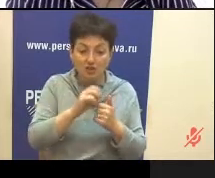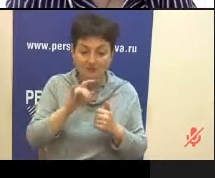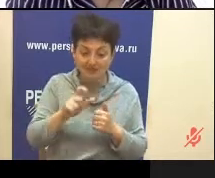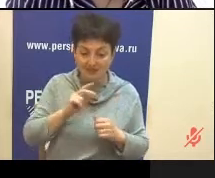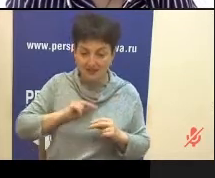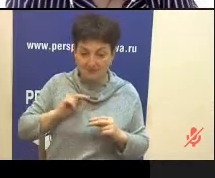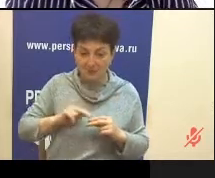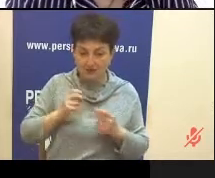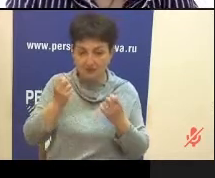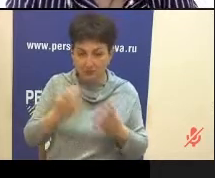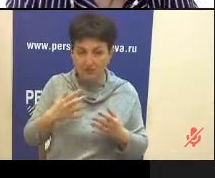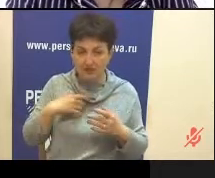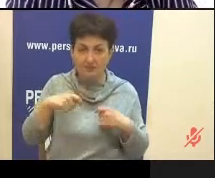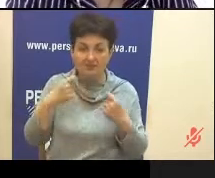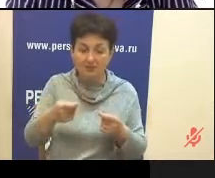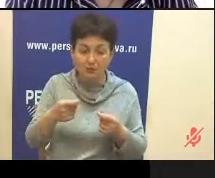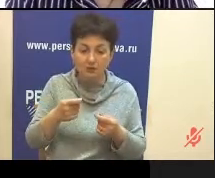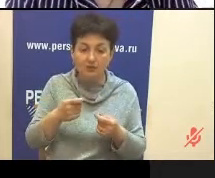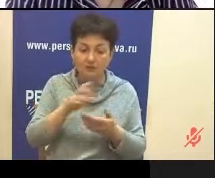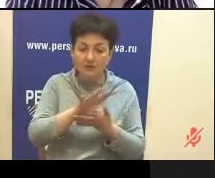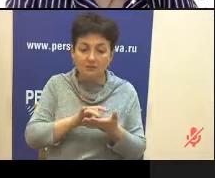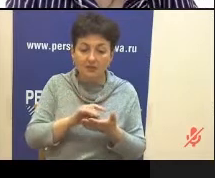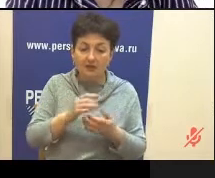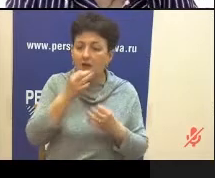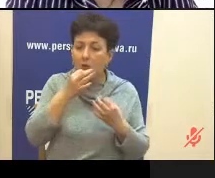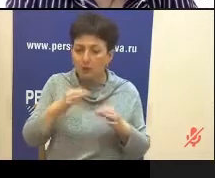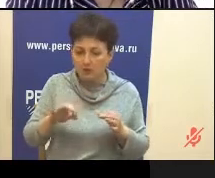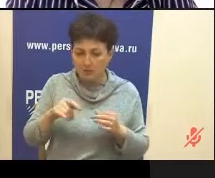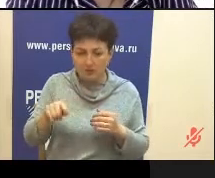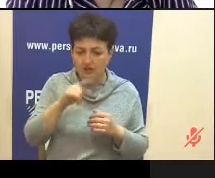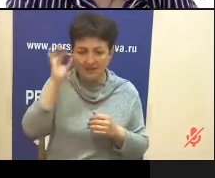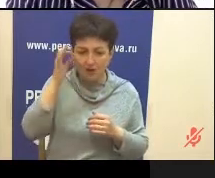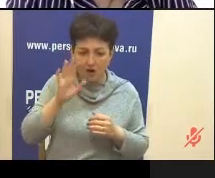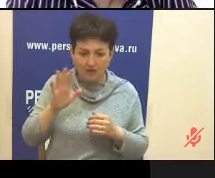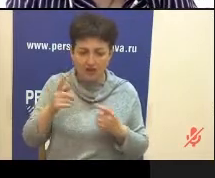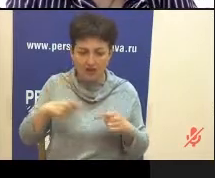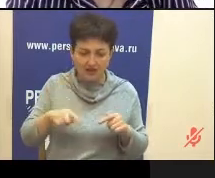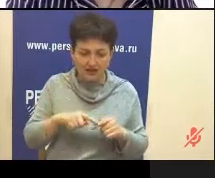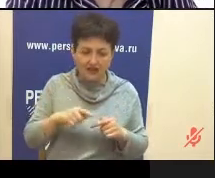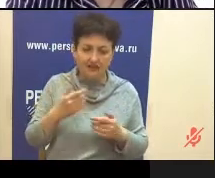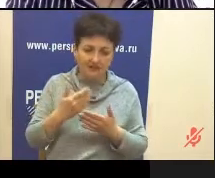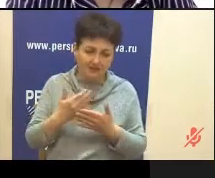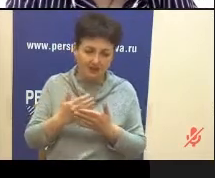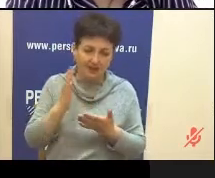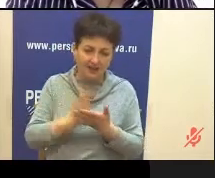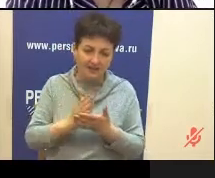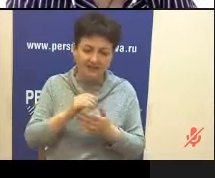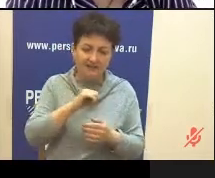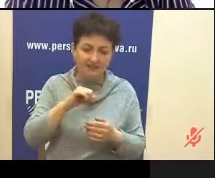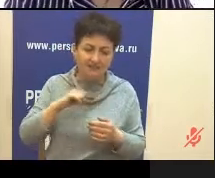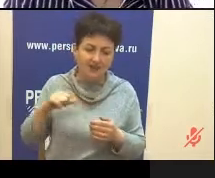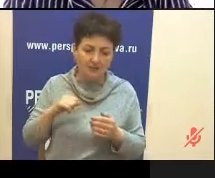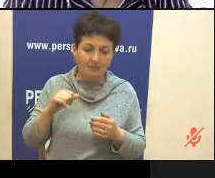них работаете. Просто приведу пример. У любой из некоммерческих организаций наверняка есть